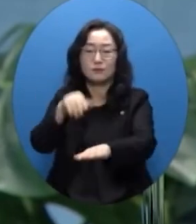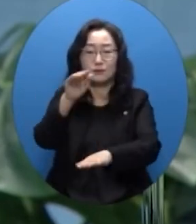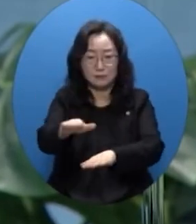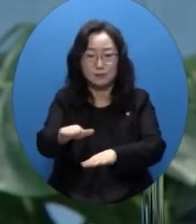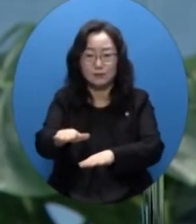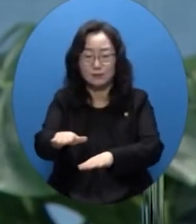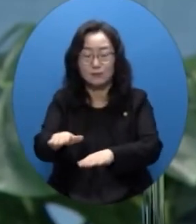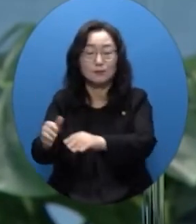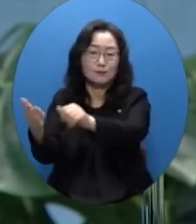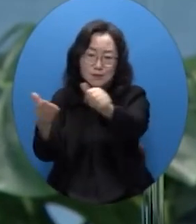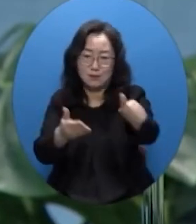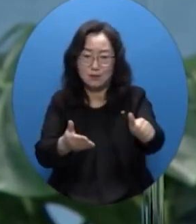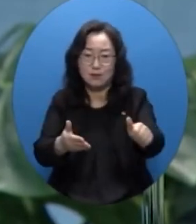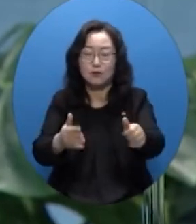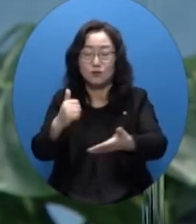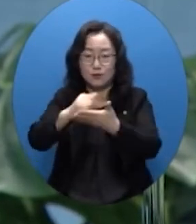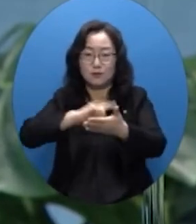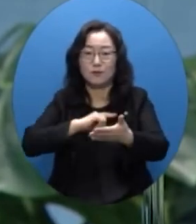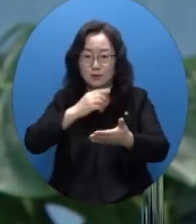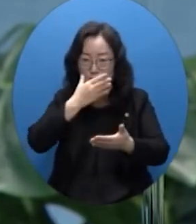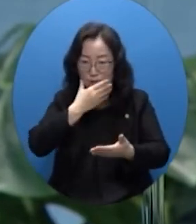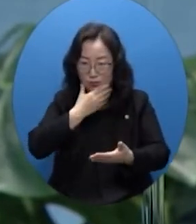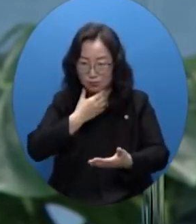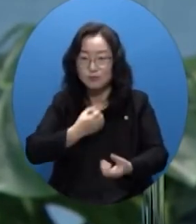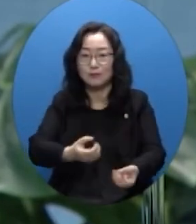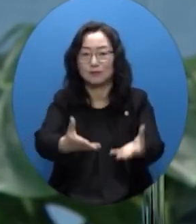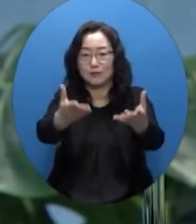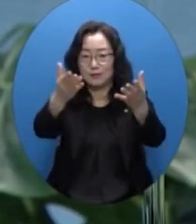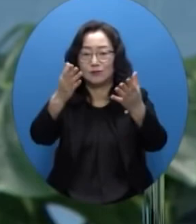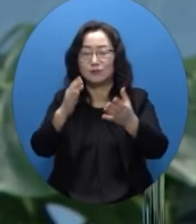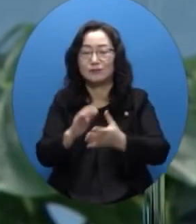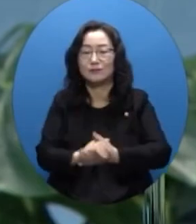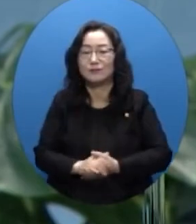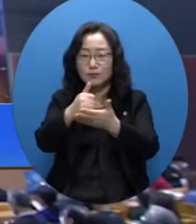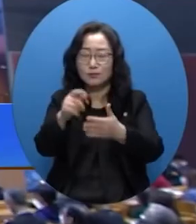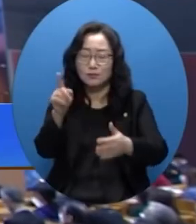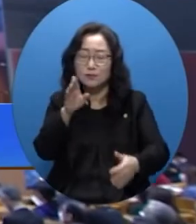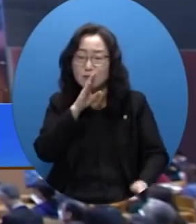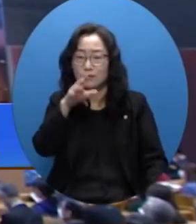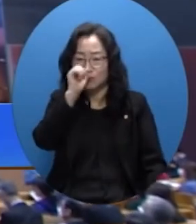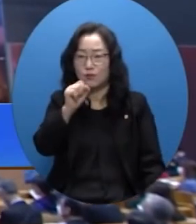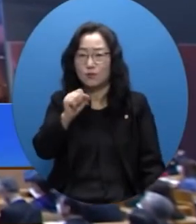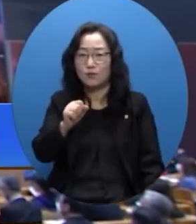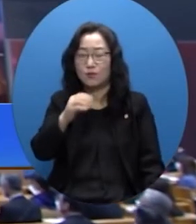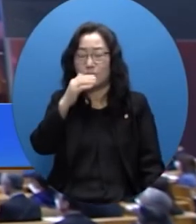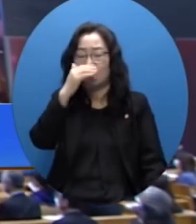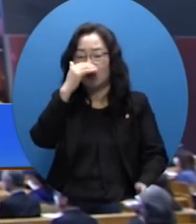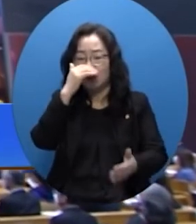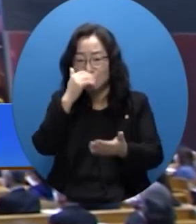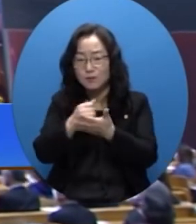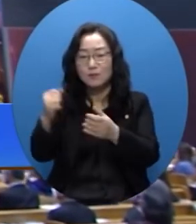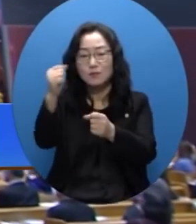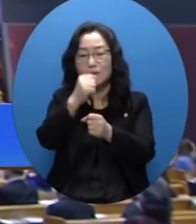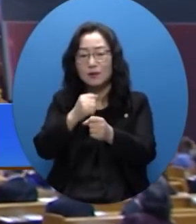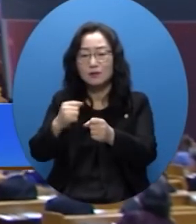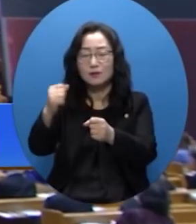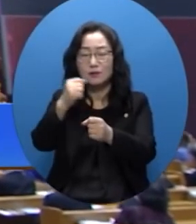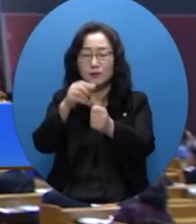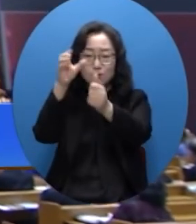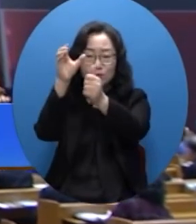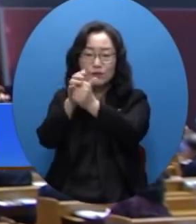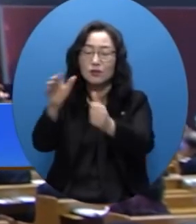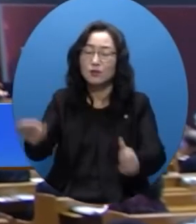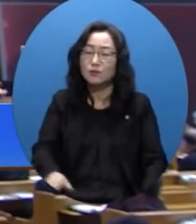또 전해라 드러내 씨를 지뢰 므로 축원합니다 l lg 맞다